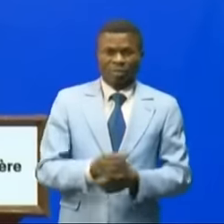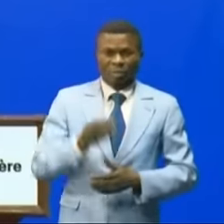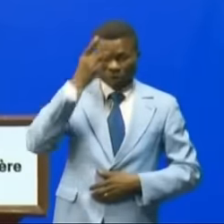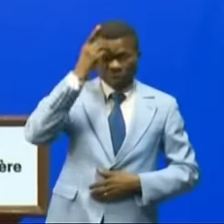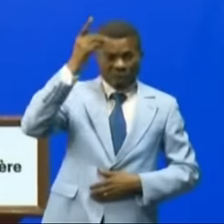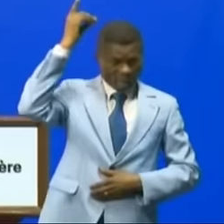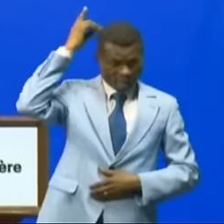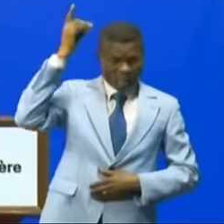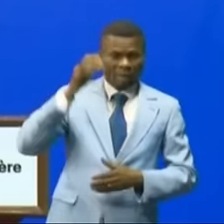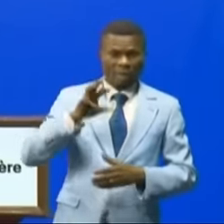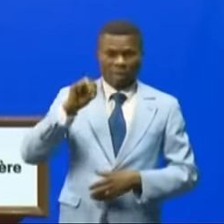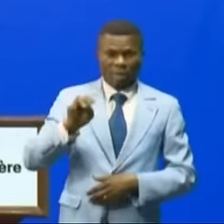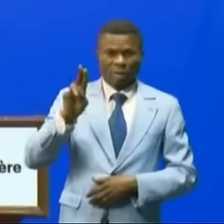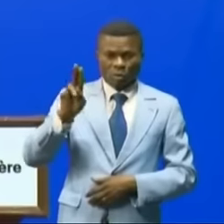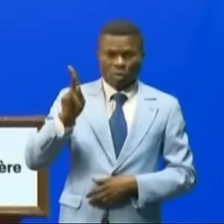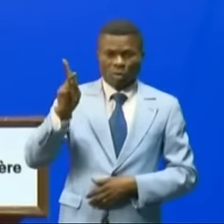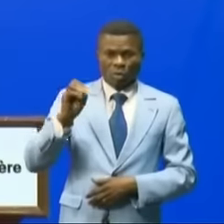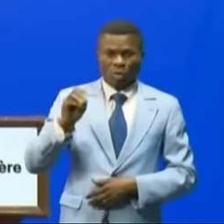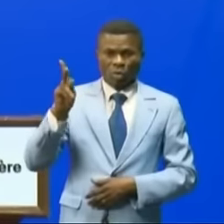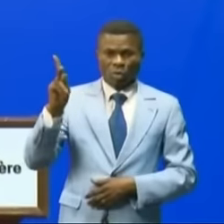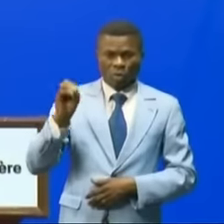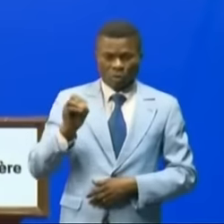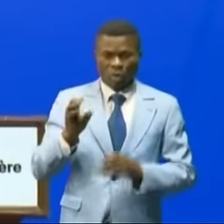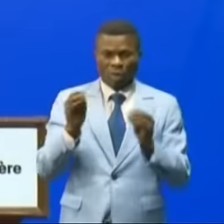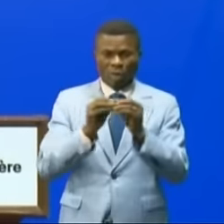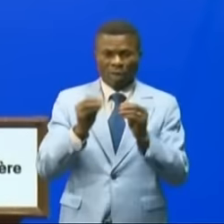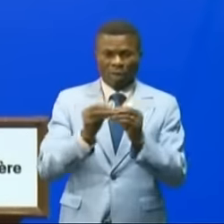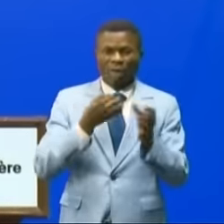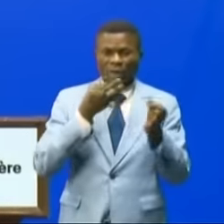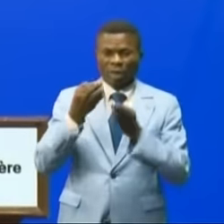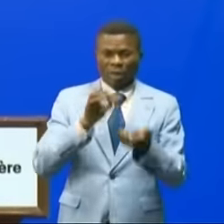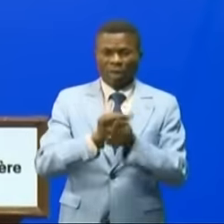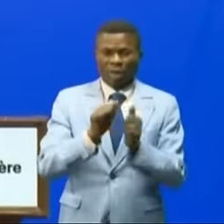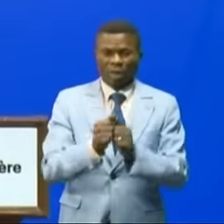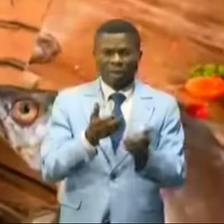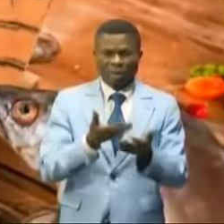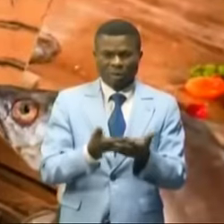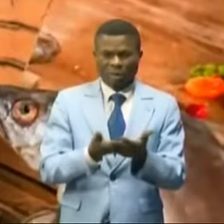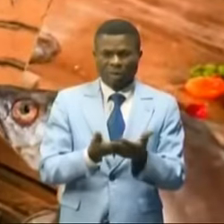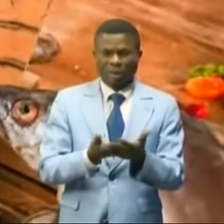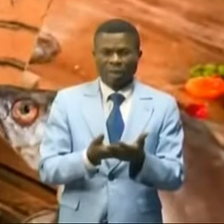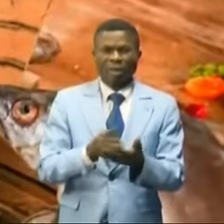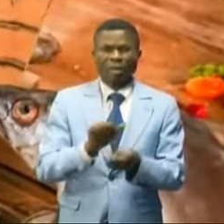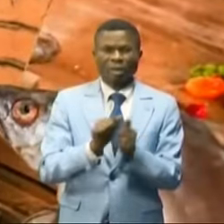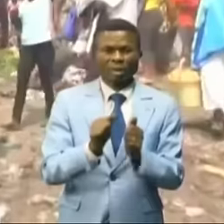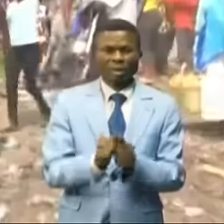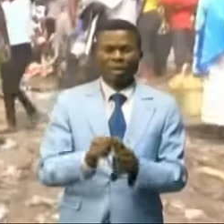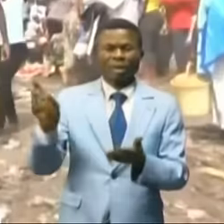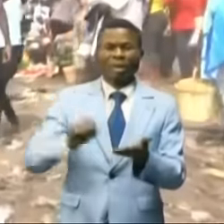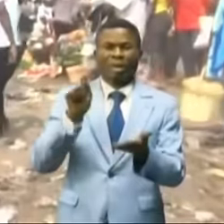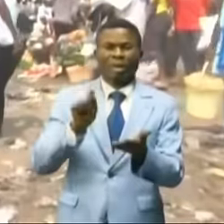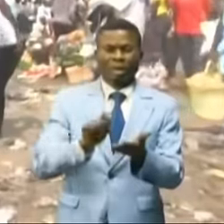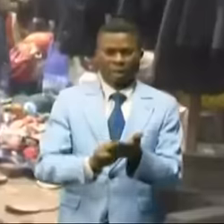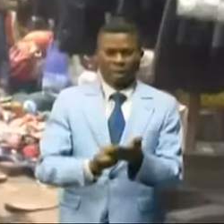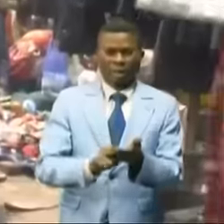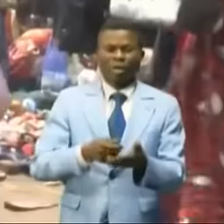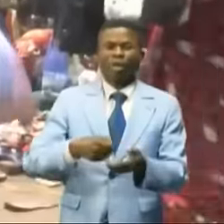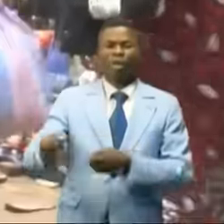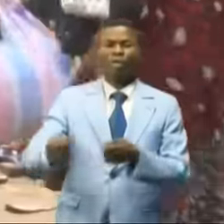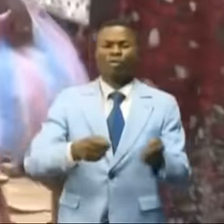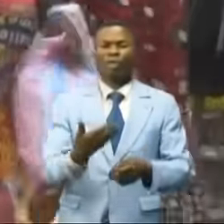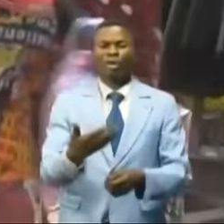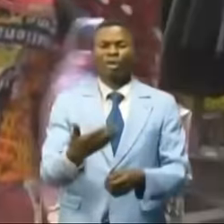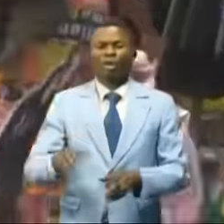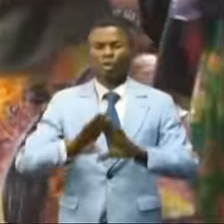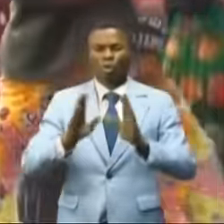Moukoko Samba a annoncé une série de mesures, notamment en supprimant ou réduisant les perspectives sur l'importation des produits de